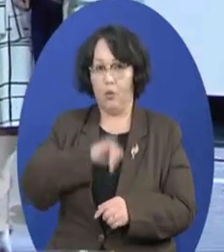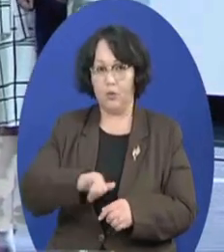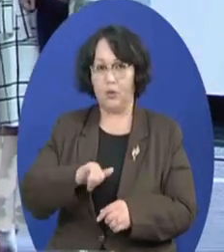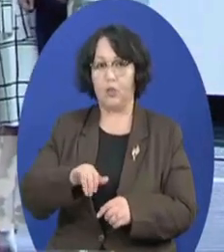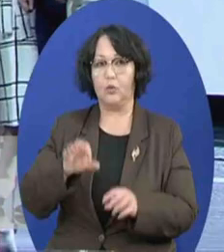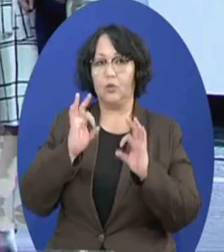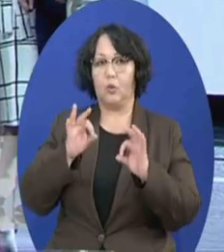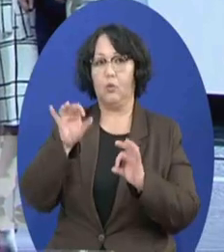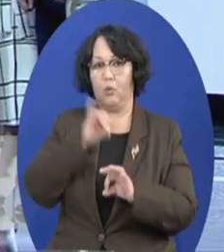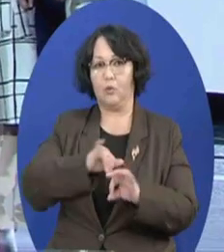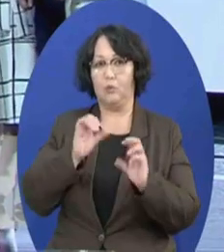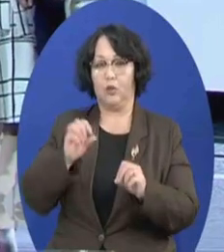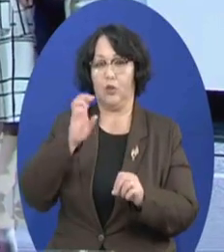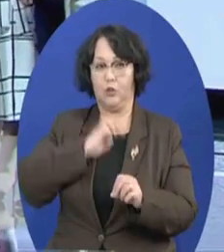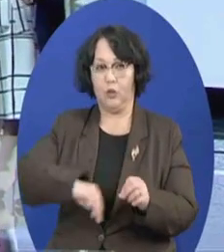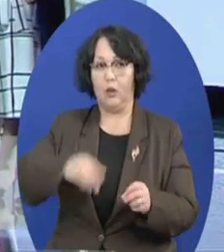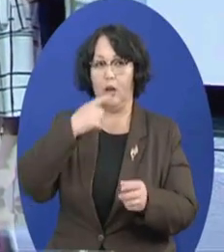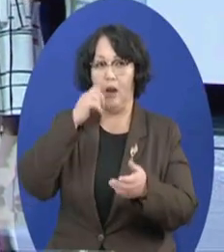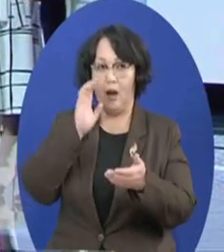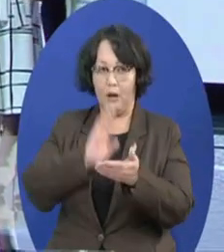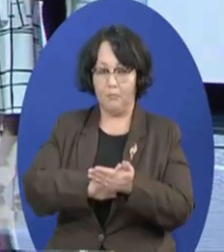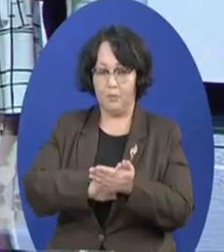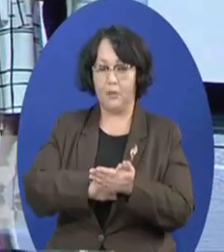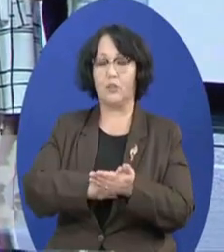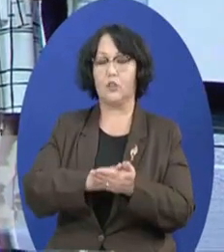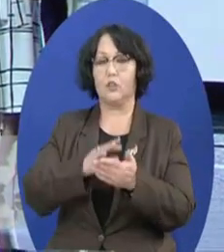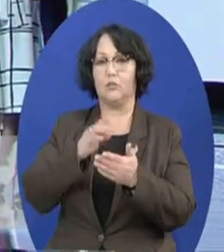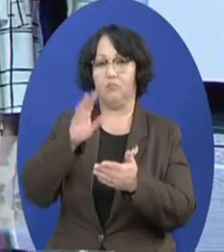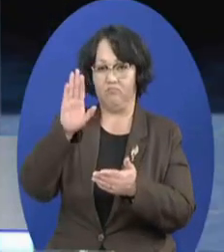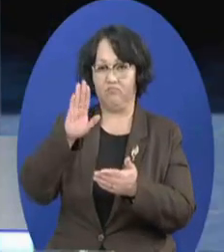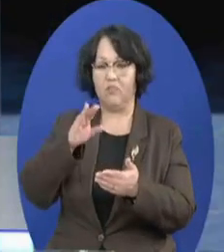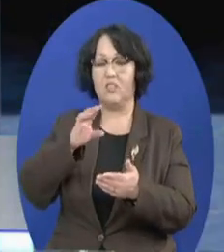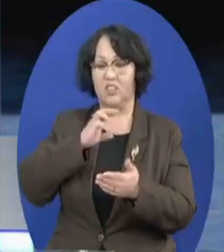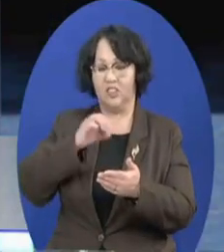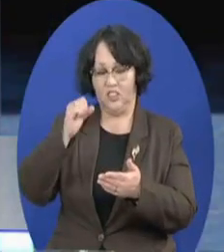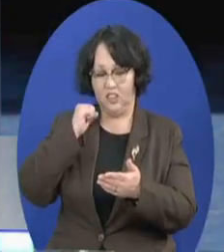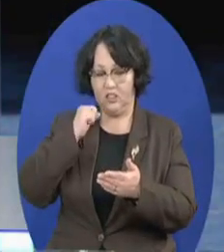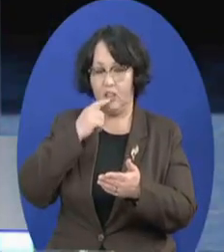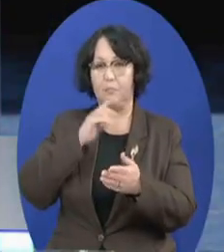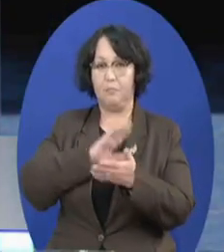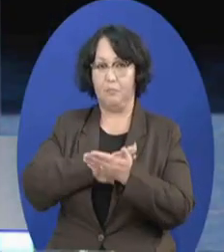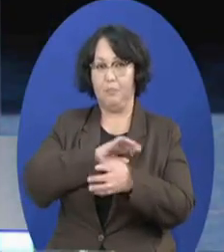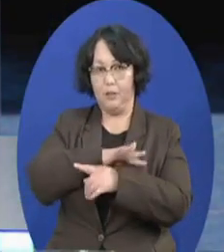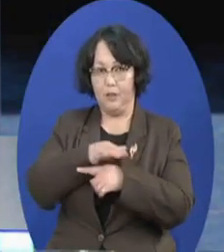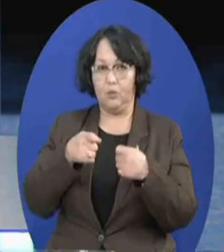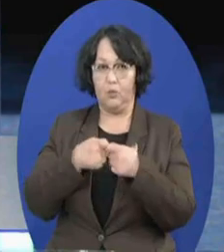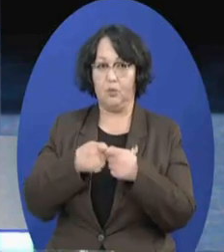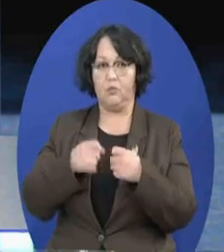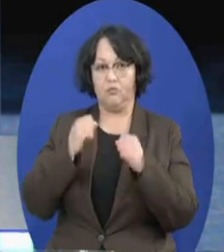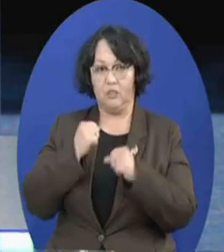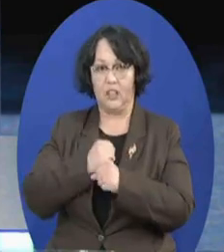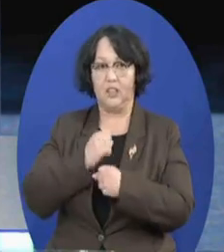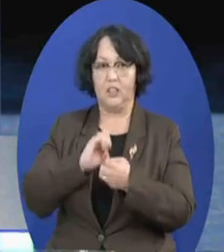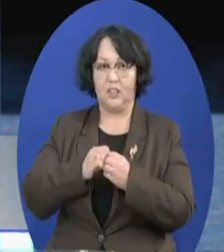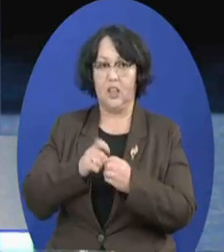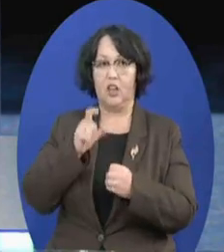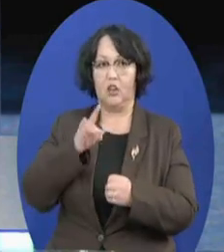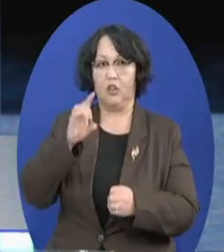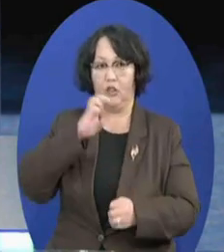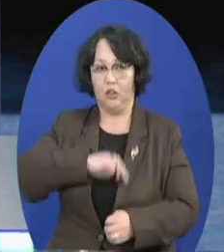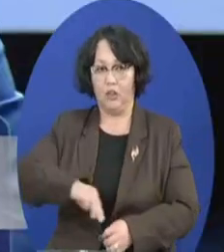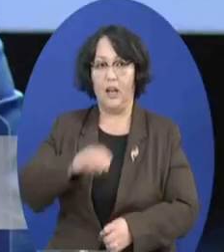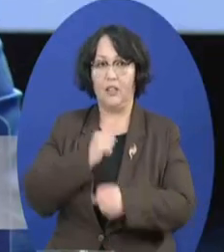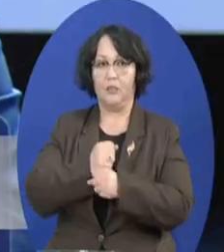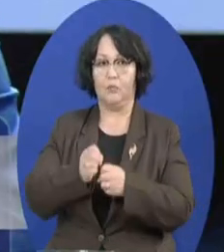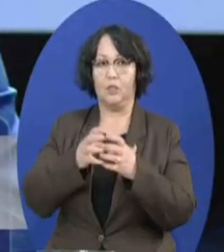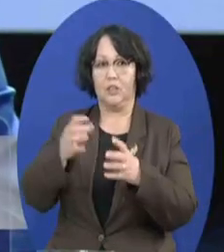улс болохын төлөө тангарахтаа үнэнч байж зүтгэж чадаж эх орноо авч явж чадна гэдэг багш миний хувьд 100%